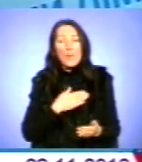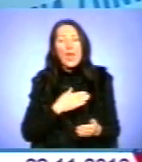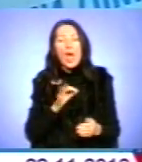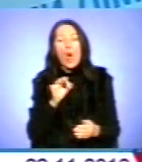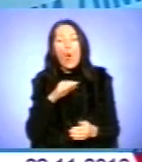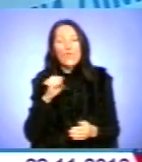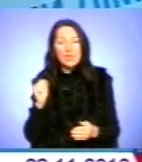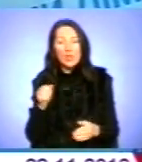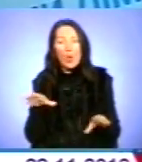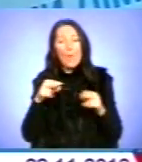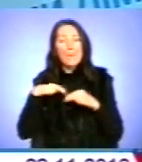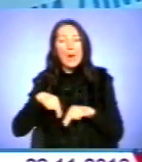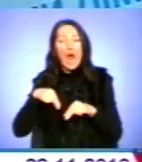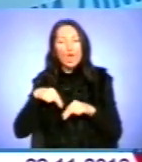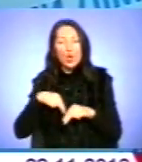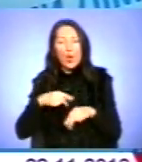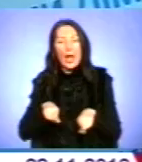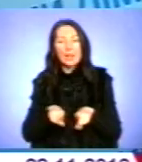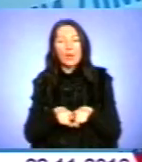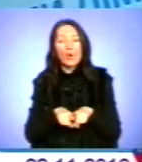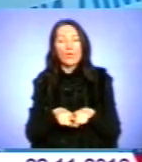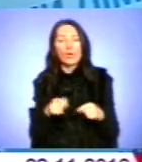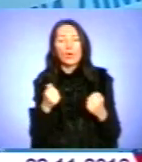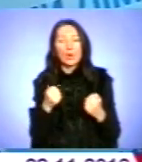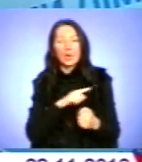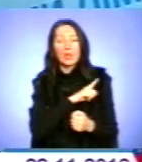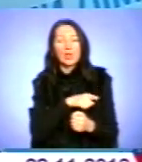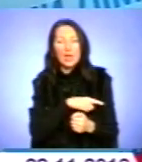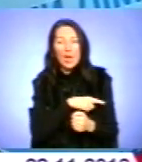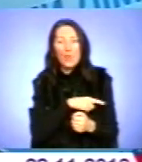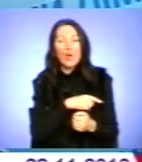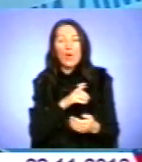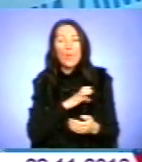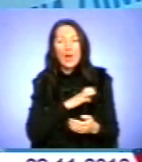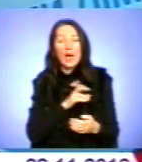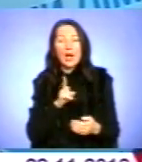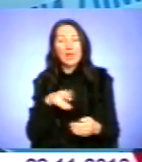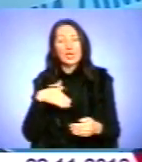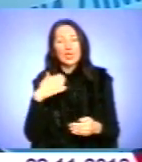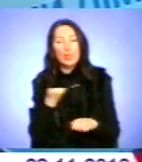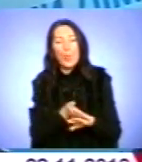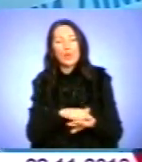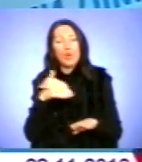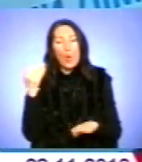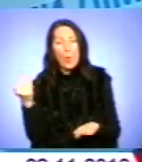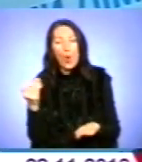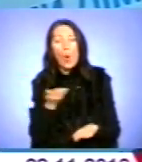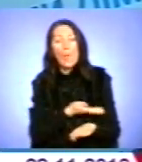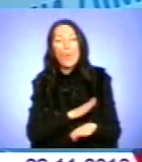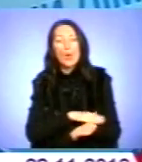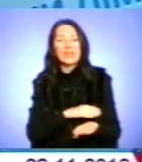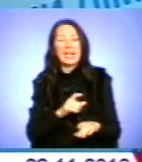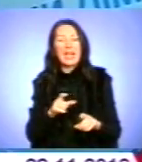офіційного партнера, такого кріпкого, як з польського боку Польський інститут